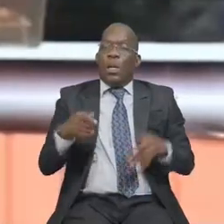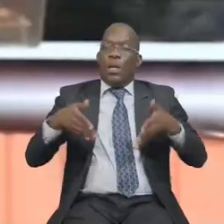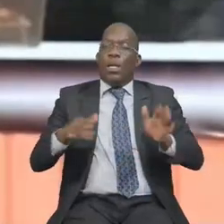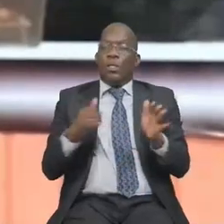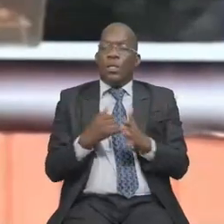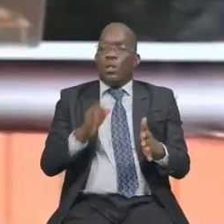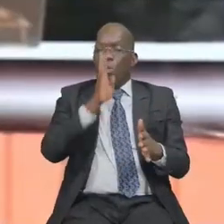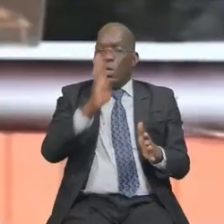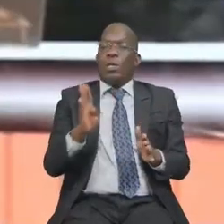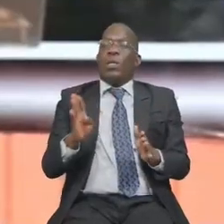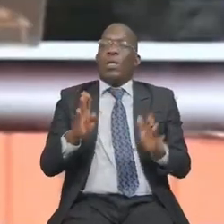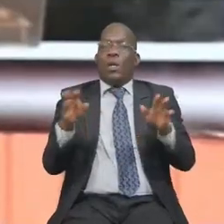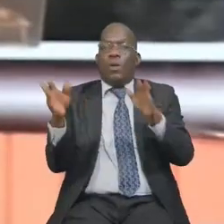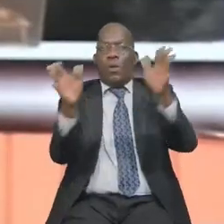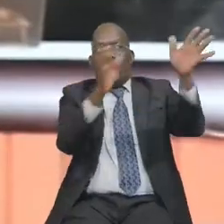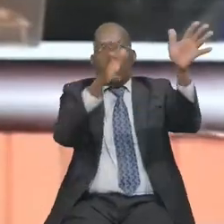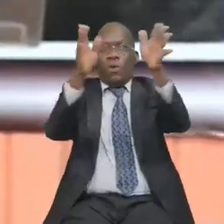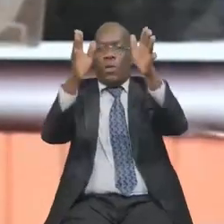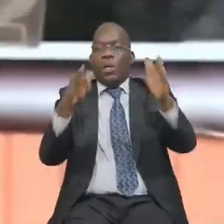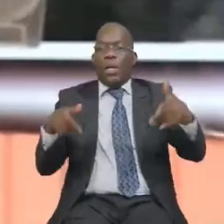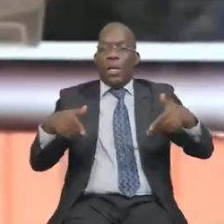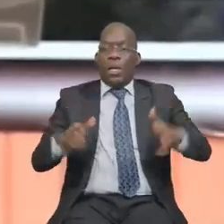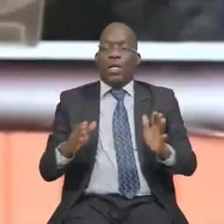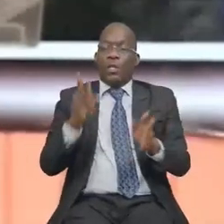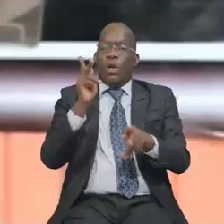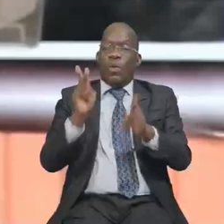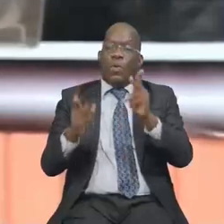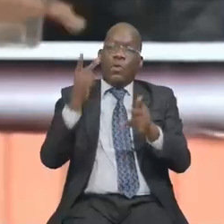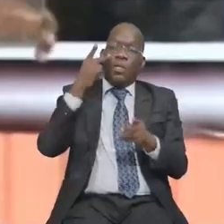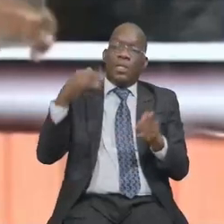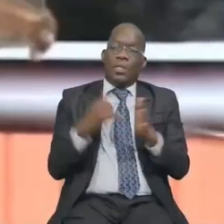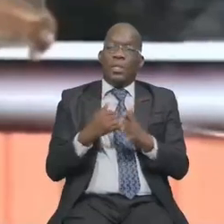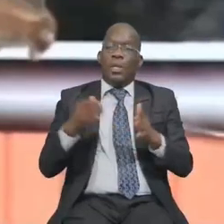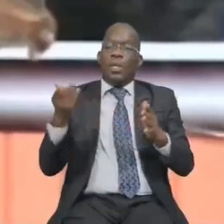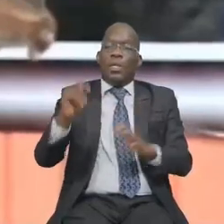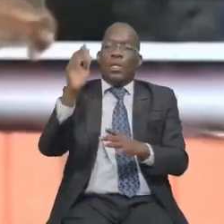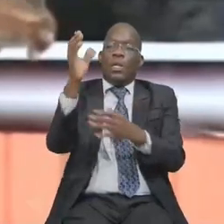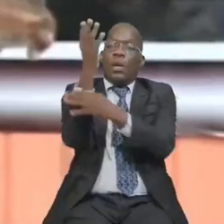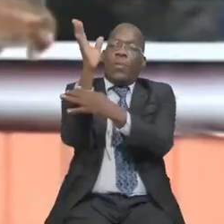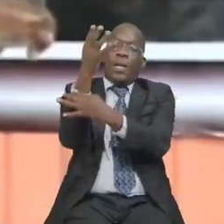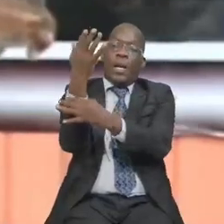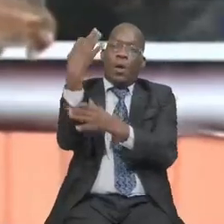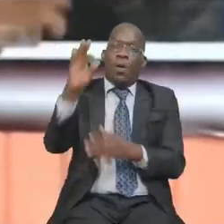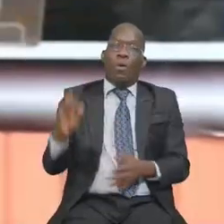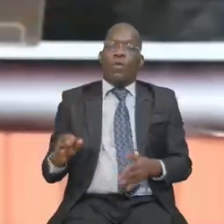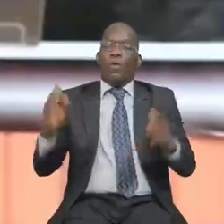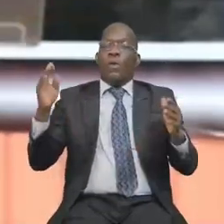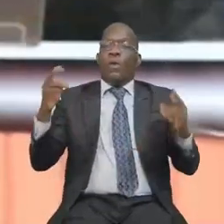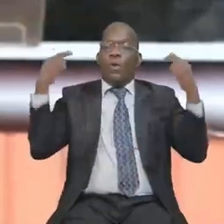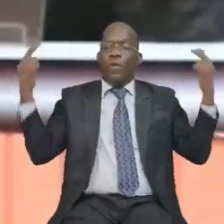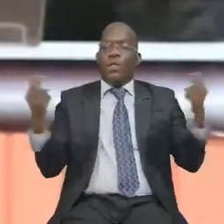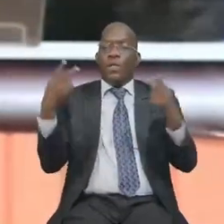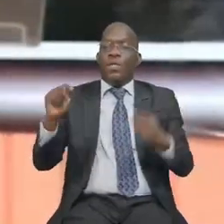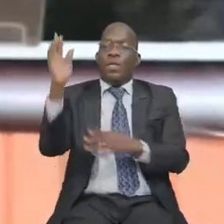qu'elle soit élevée, que les gens sachent, connaissent la bannière de la victoire de la croix, la